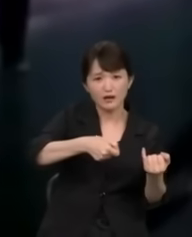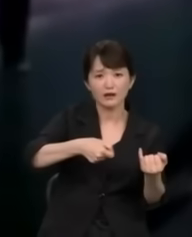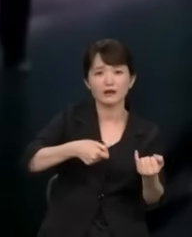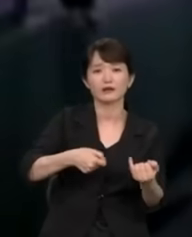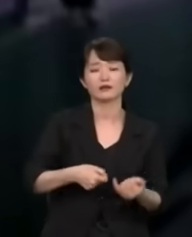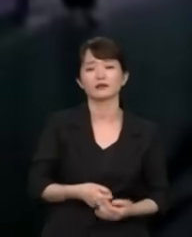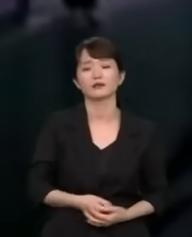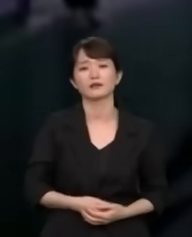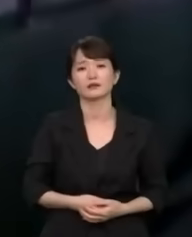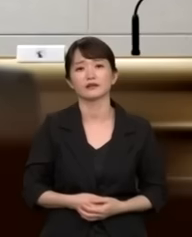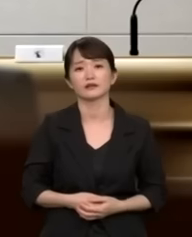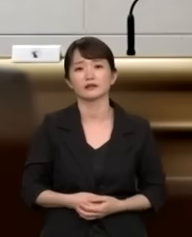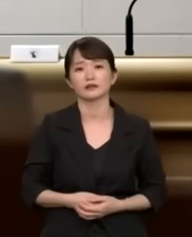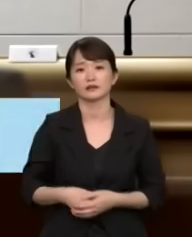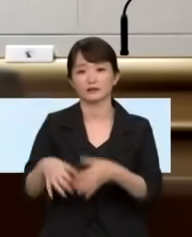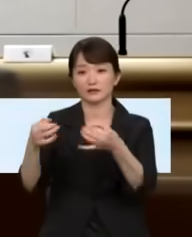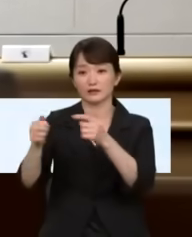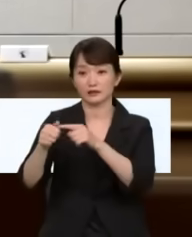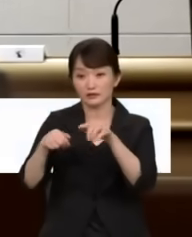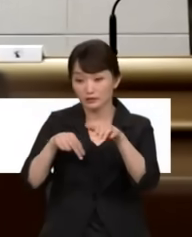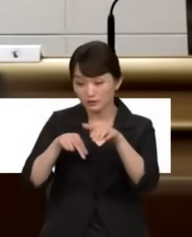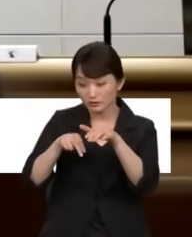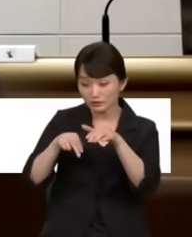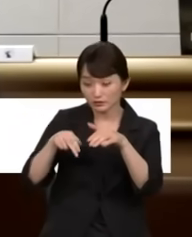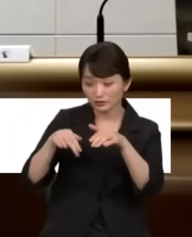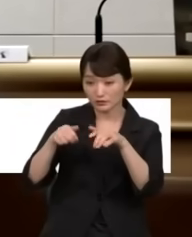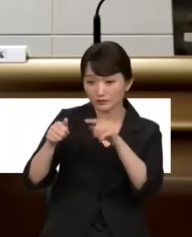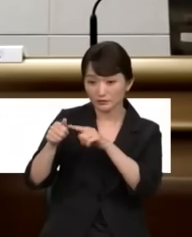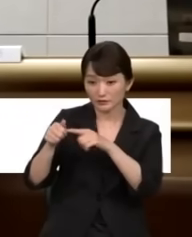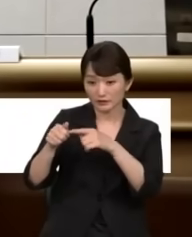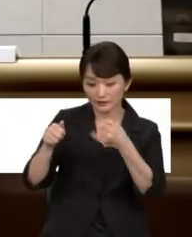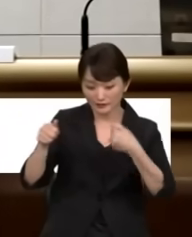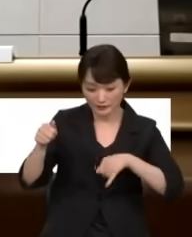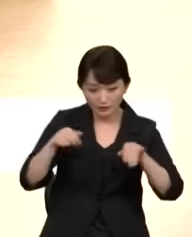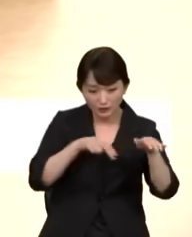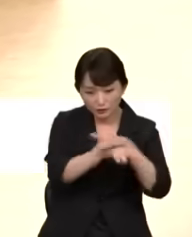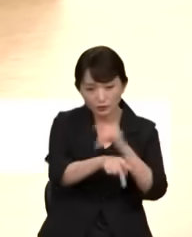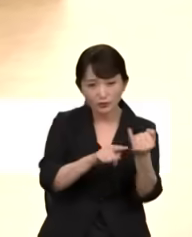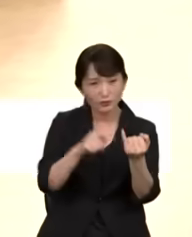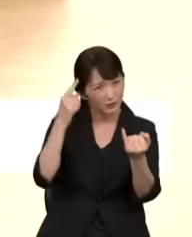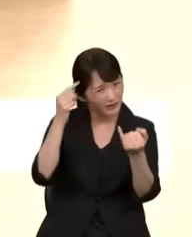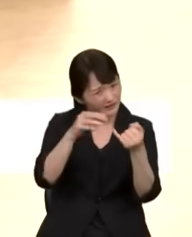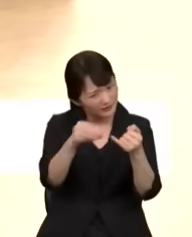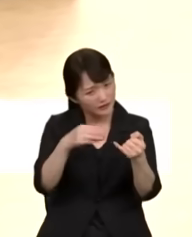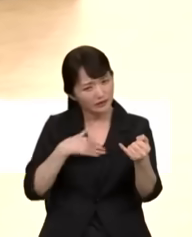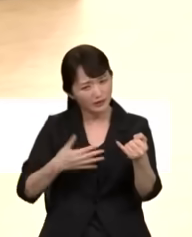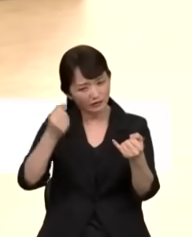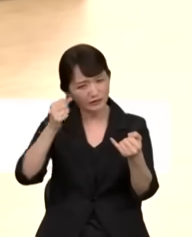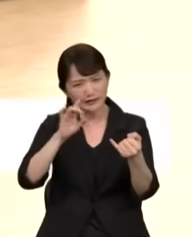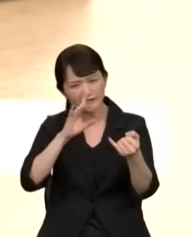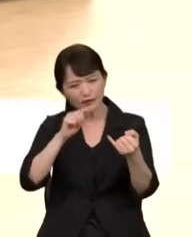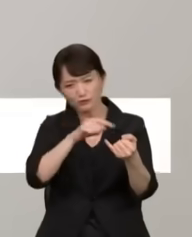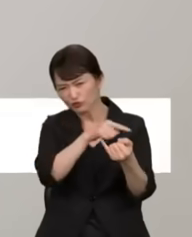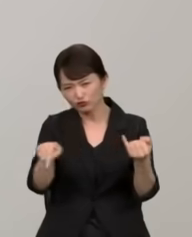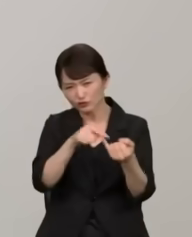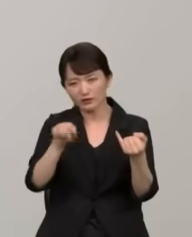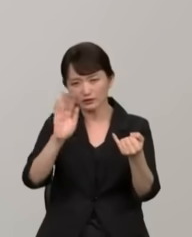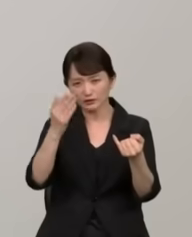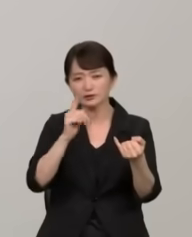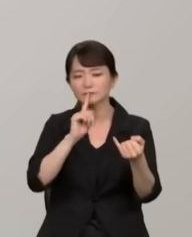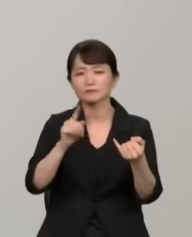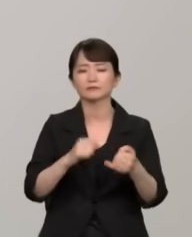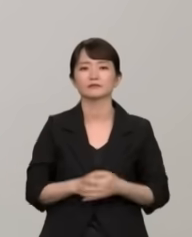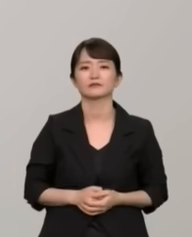말했습니다. 또 김레아가 도망치는 딸의 머리를 붙잡고 내 것이 안 되면 죽어야 한다고 했다고 증언했습니다.